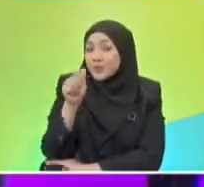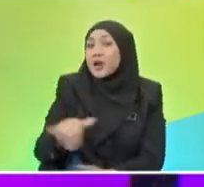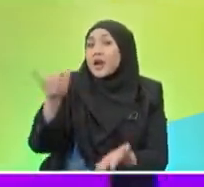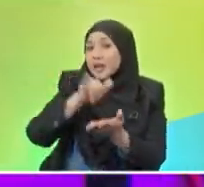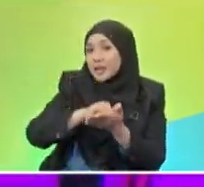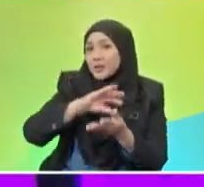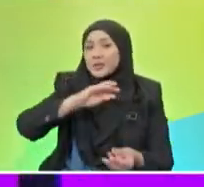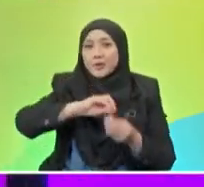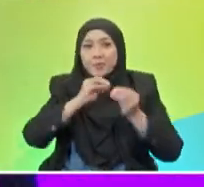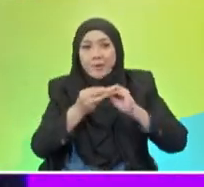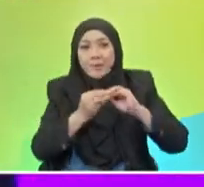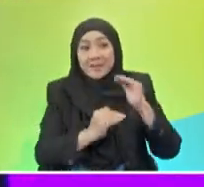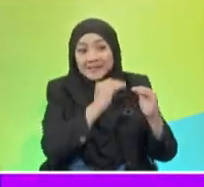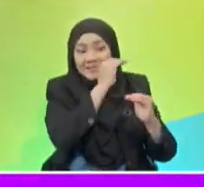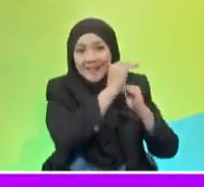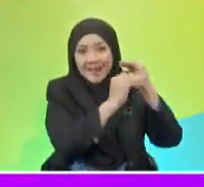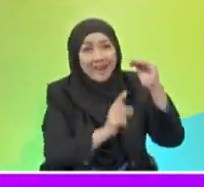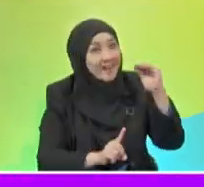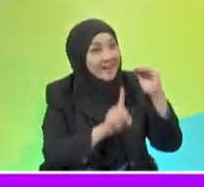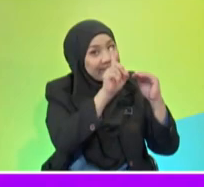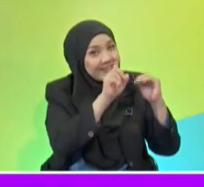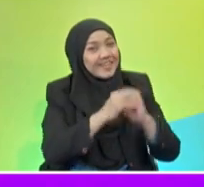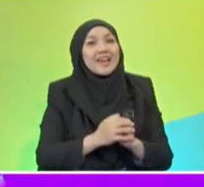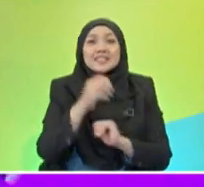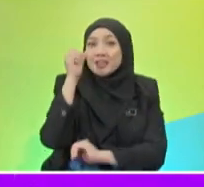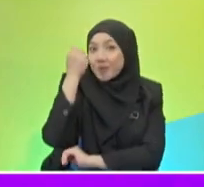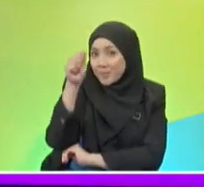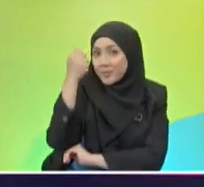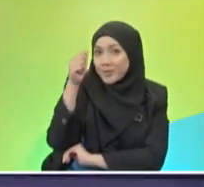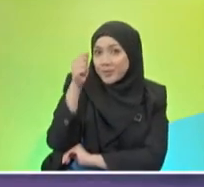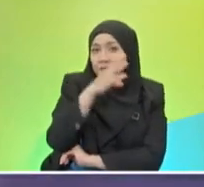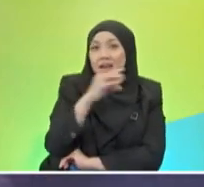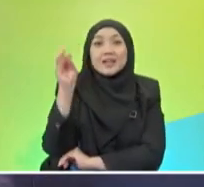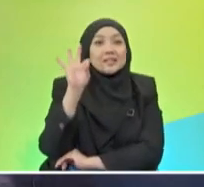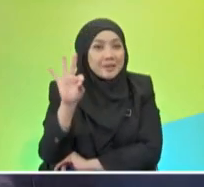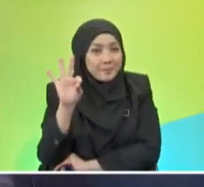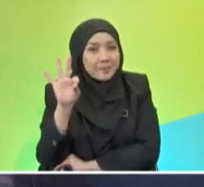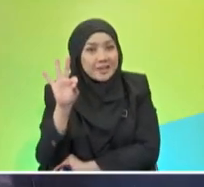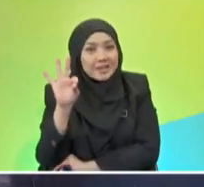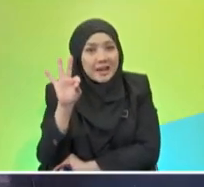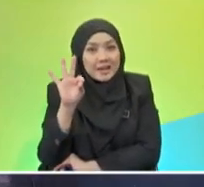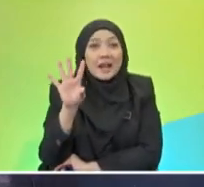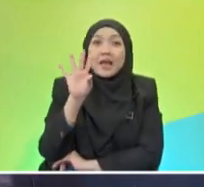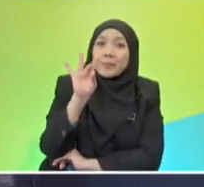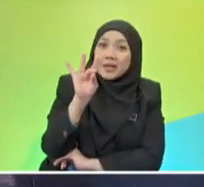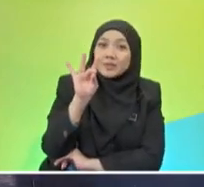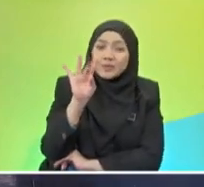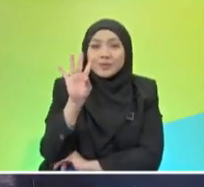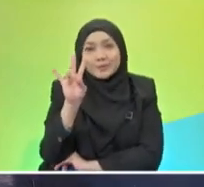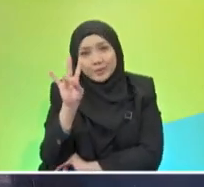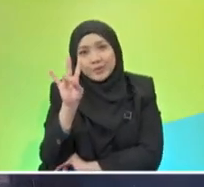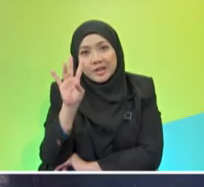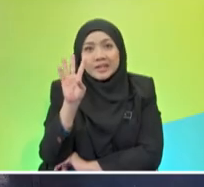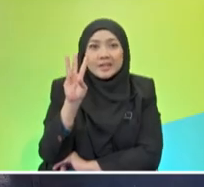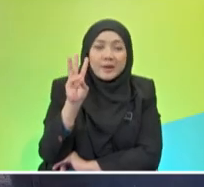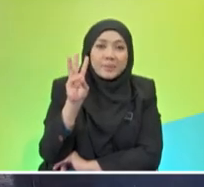sepuluh itu nombor menaik. Sepuluh dan sembilan, lapan,